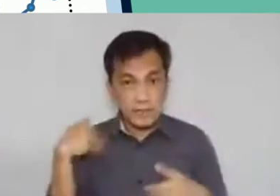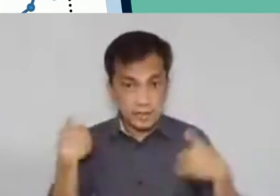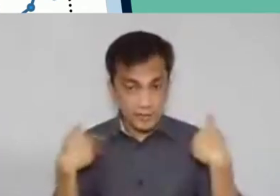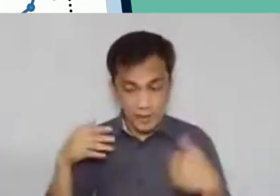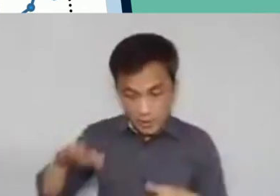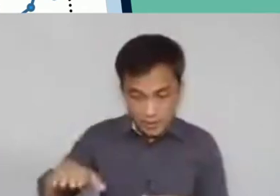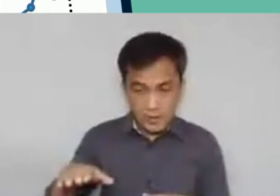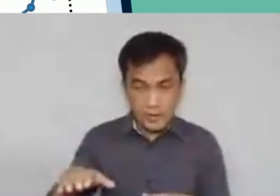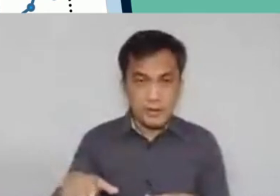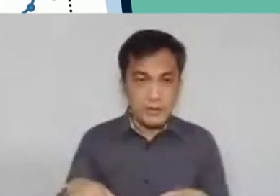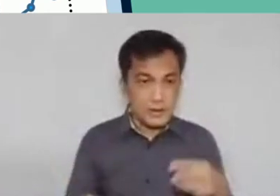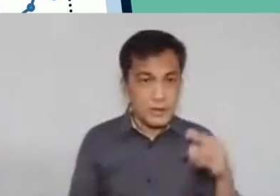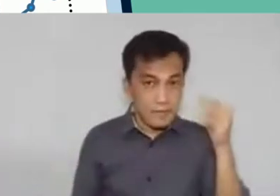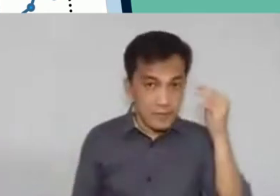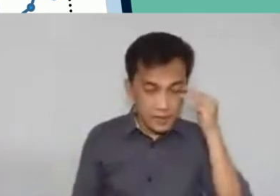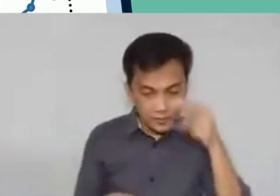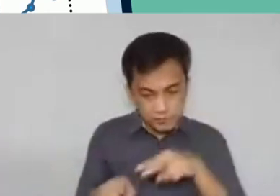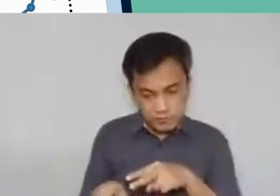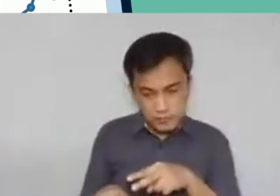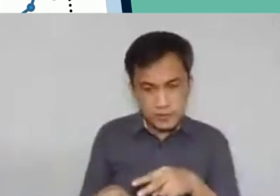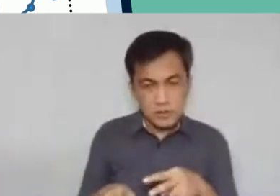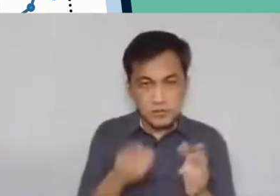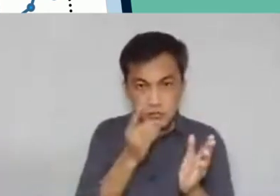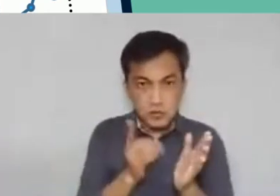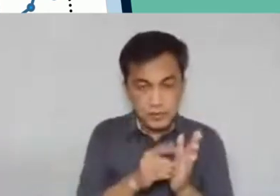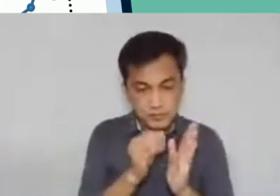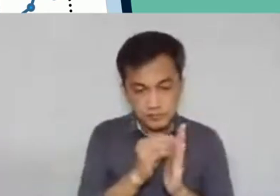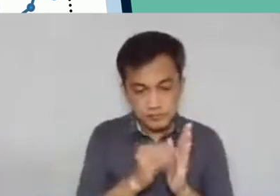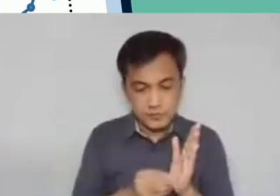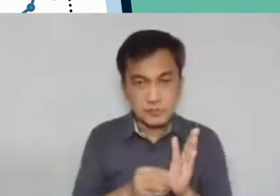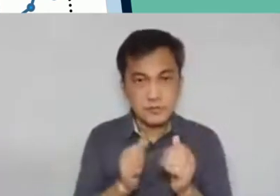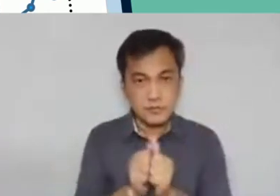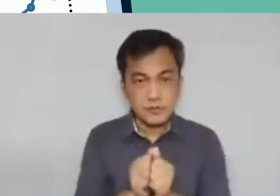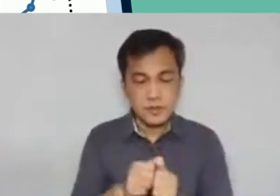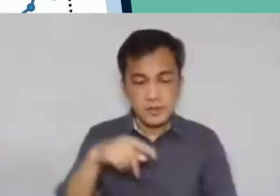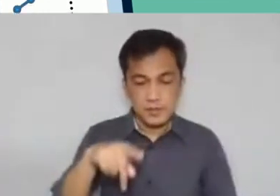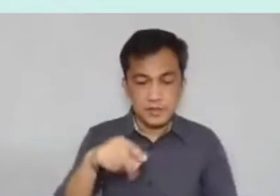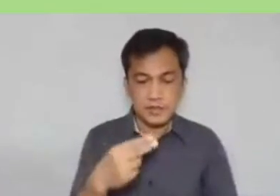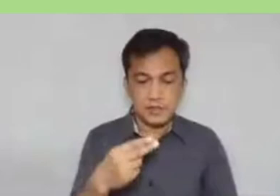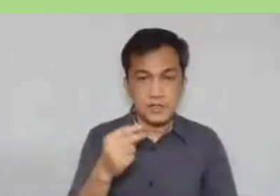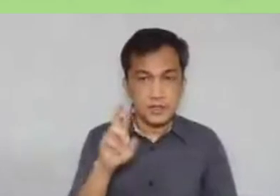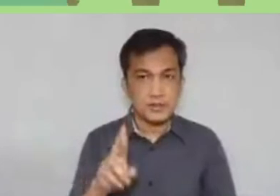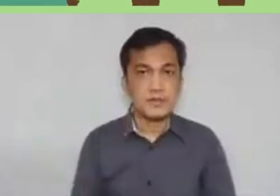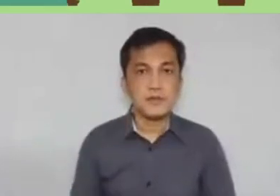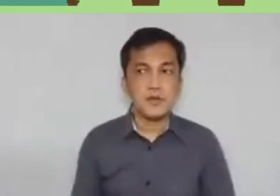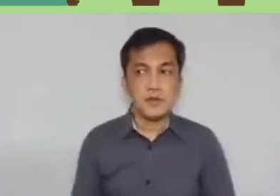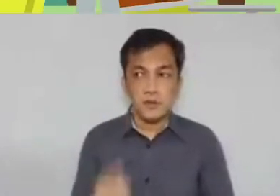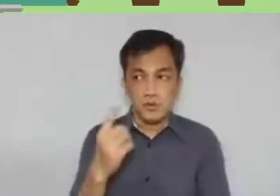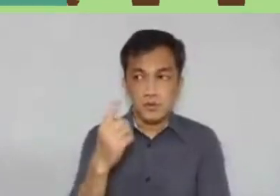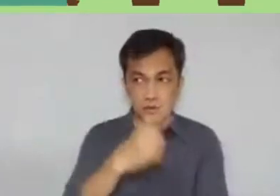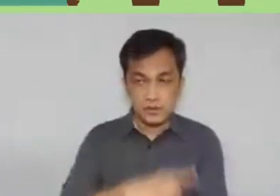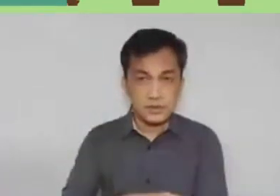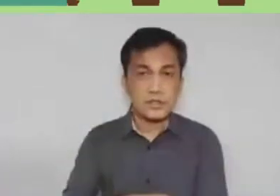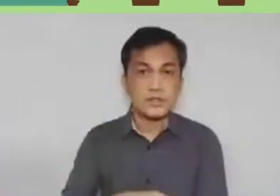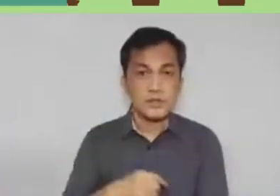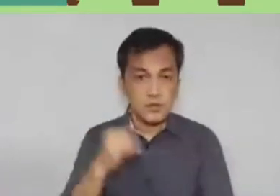Mario ang humahawak ng kanyang mga pansariling dokumento kasama na ang PHR. Isang araw, si Juana